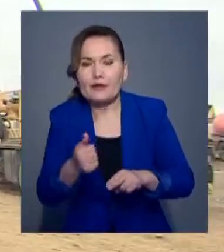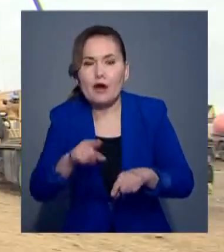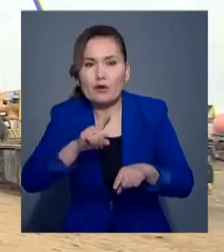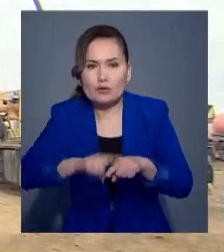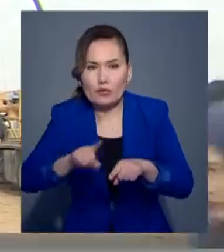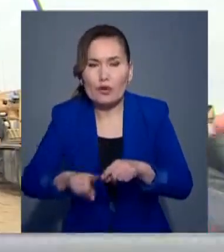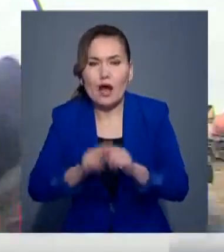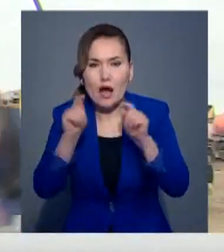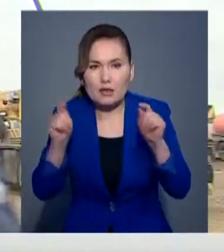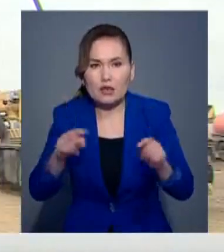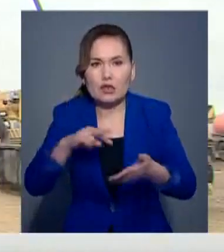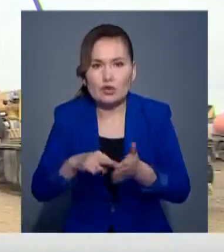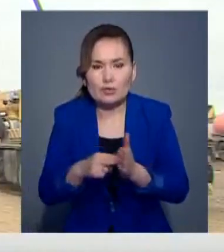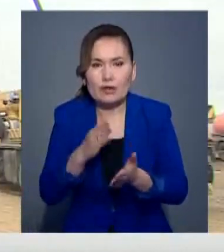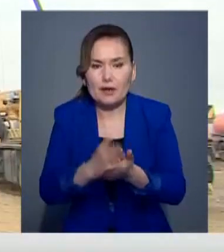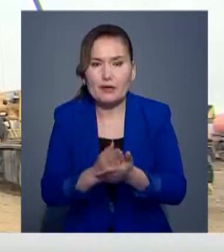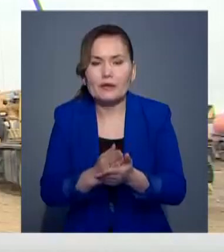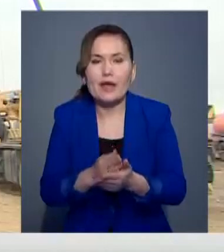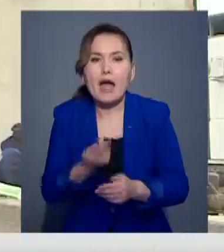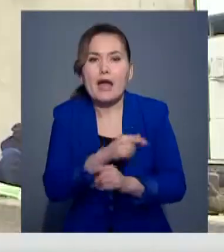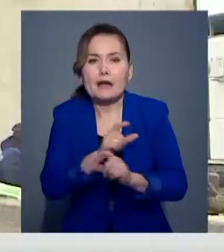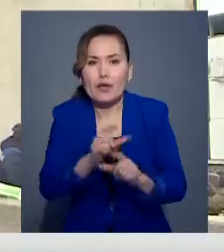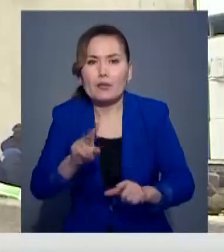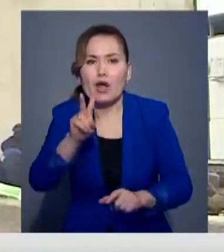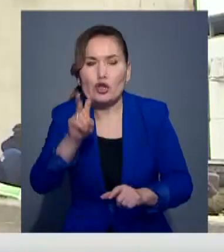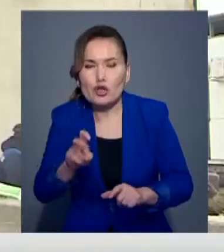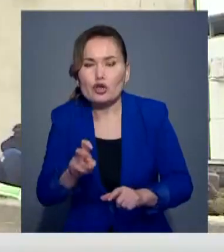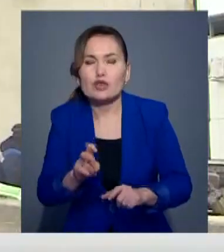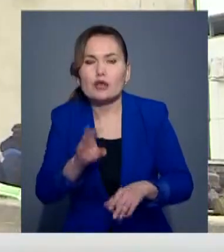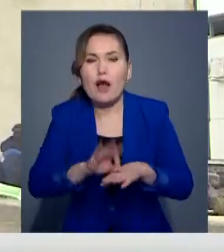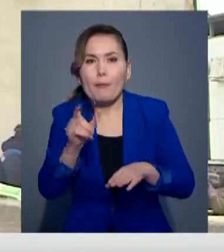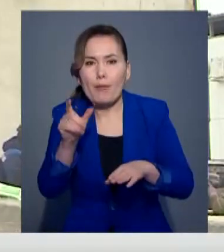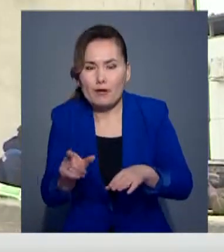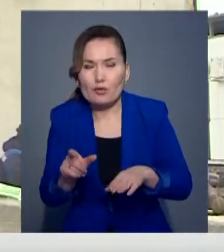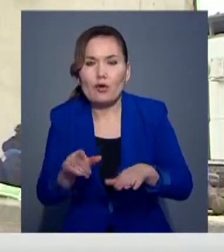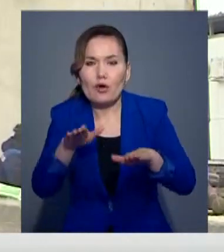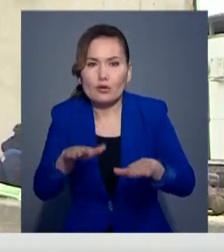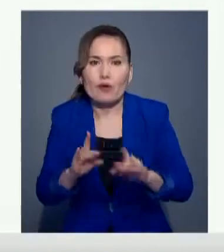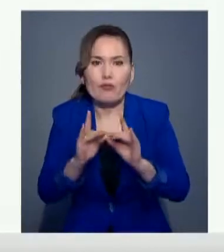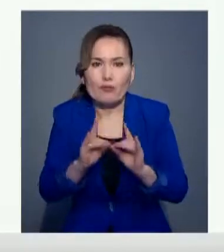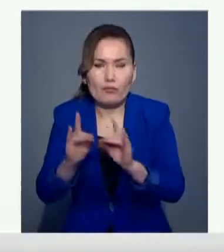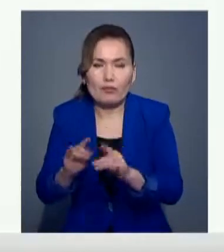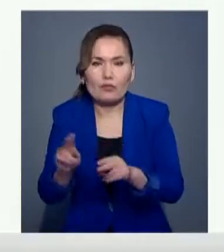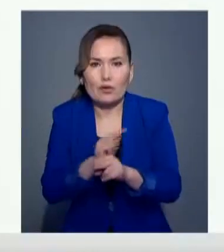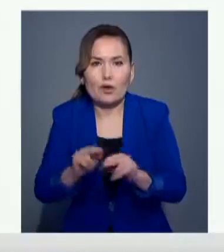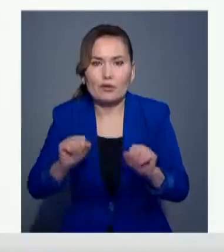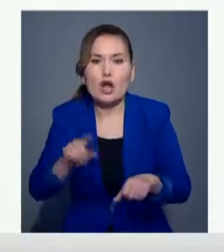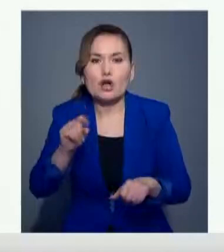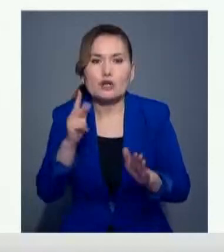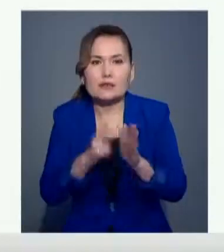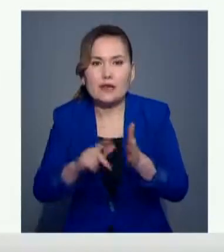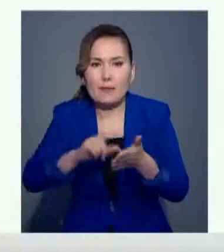пайдалануға беріледі деп жоспарланып отыр. Емдік нысан 200 науқасты бір мезетте қабылдай алады. Оның ішінде 180